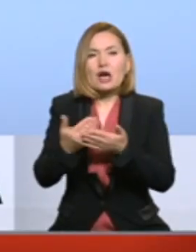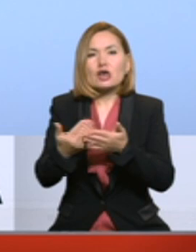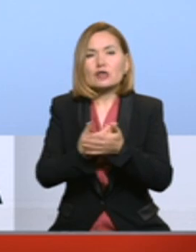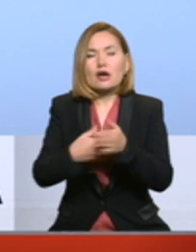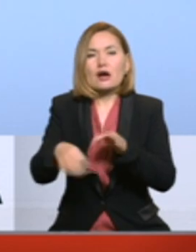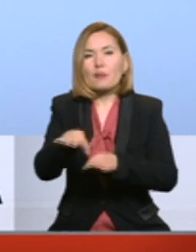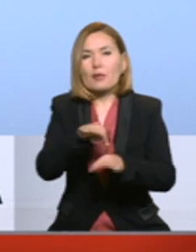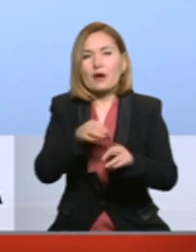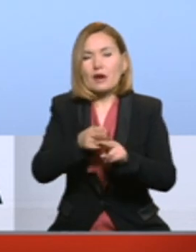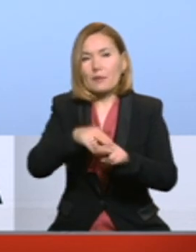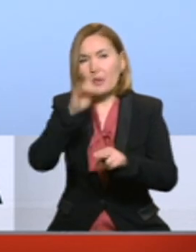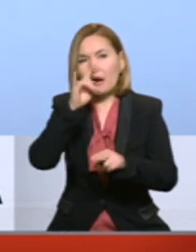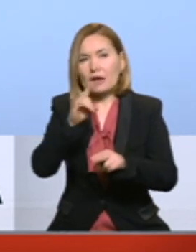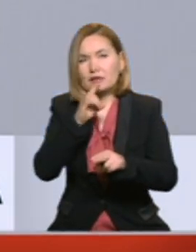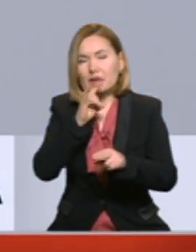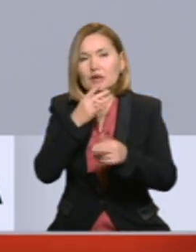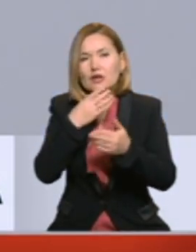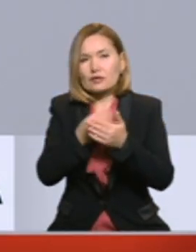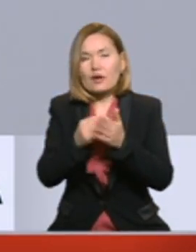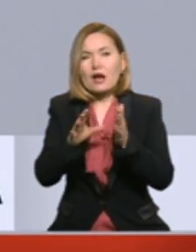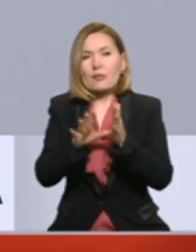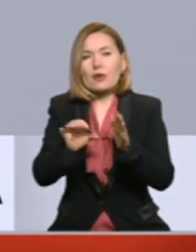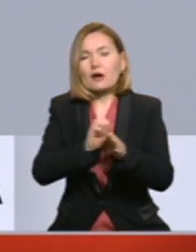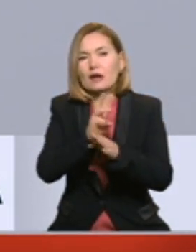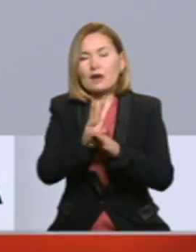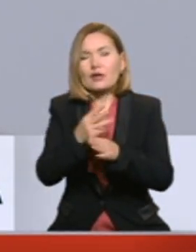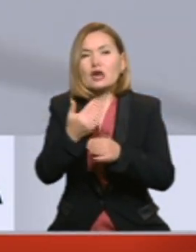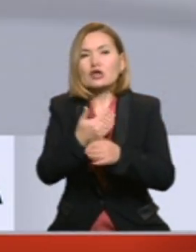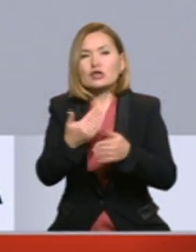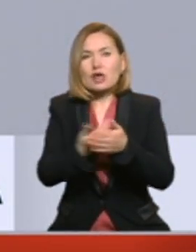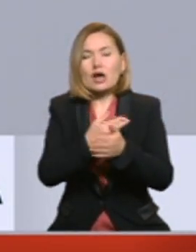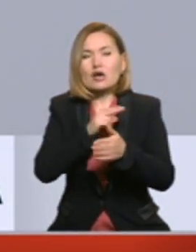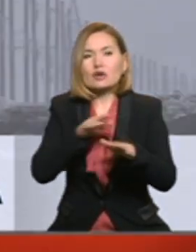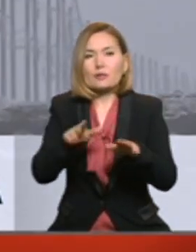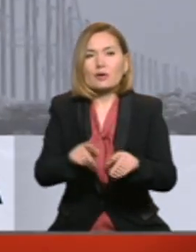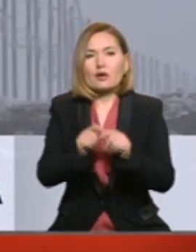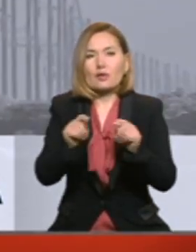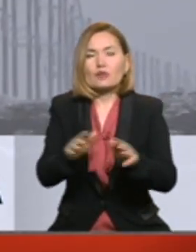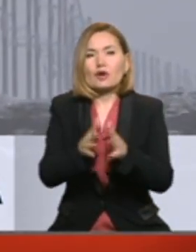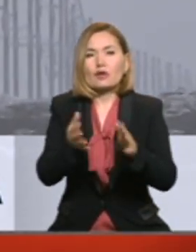іске асса, елге қуат өндіріп қана қоймай, жаңа жұмыс орындарының ашылуына